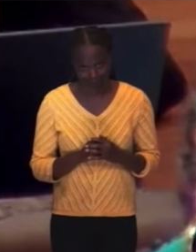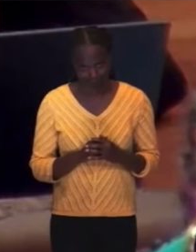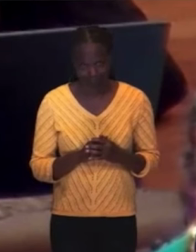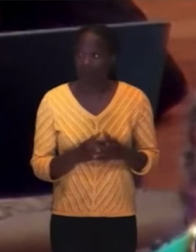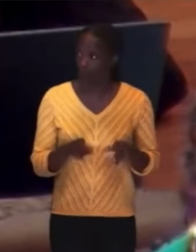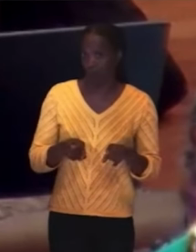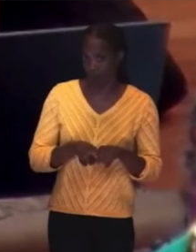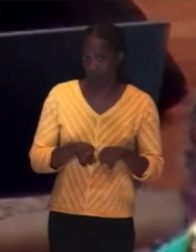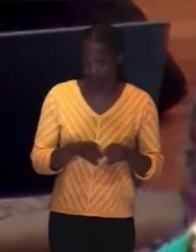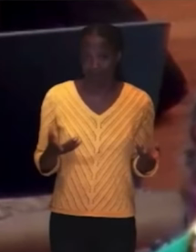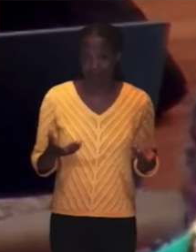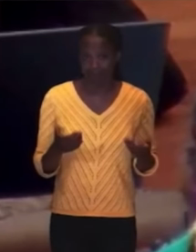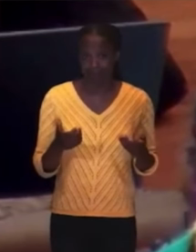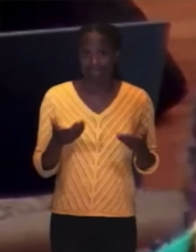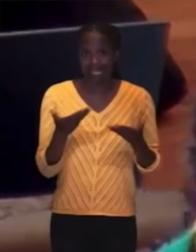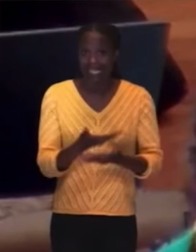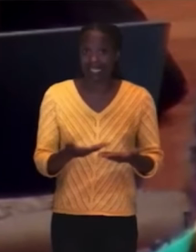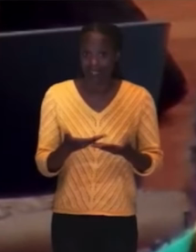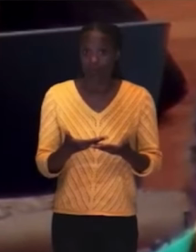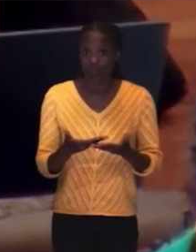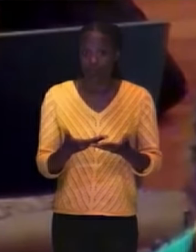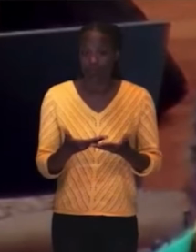par ailleurs un état aussi